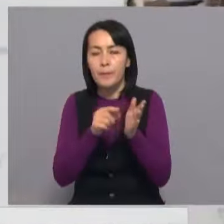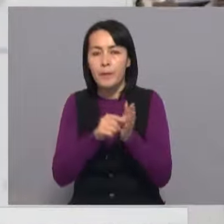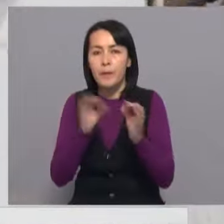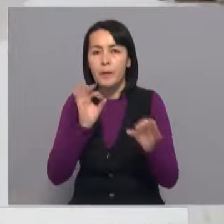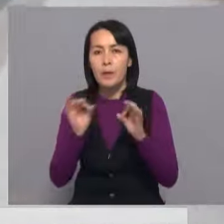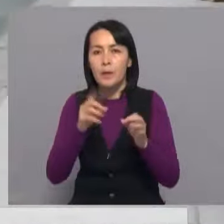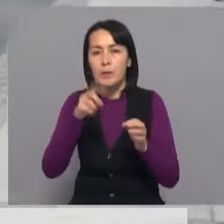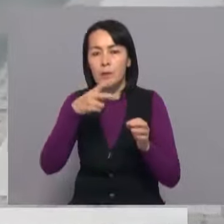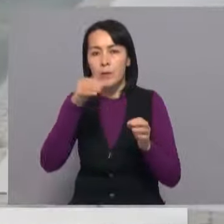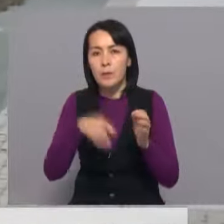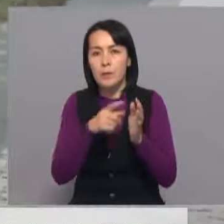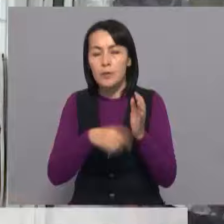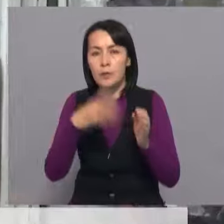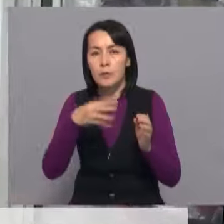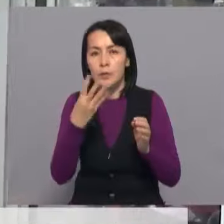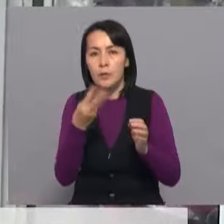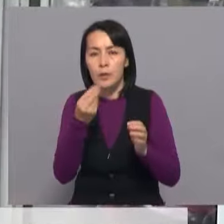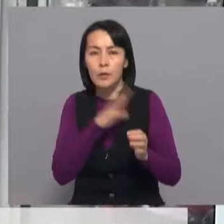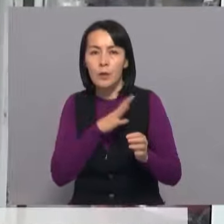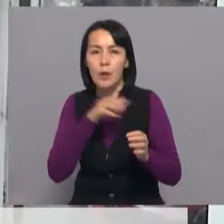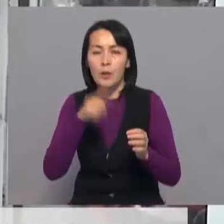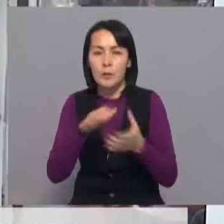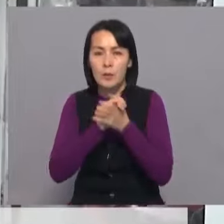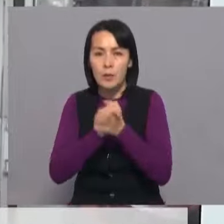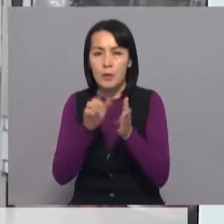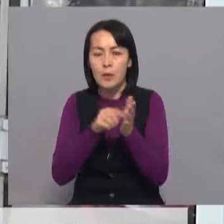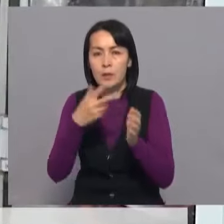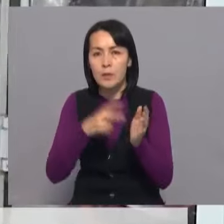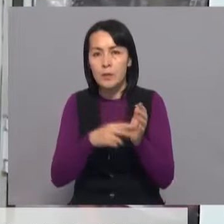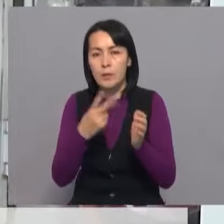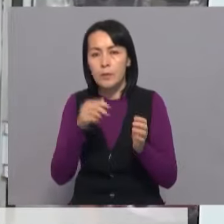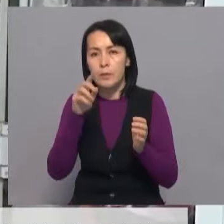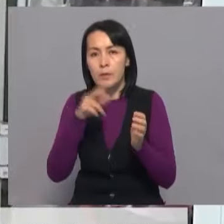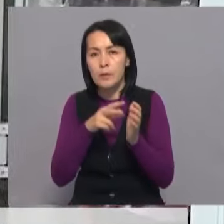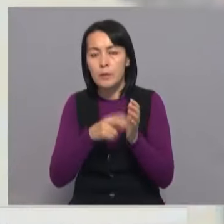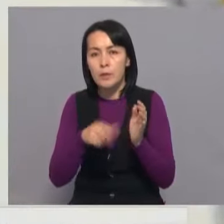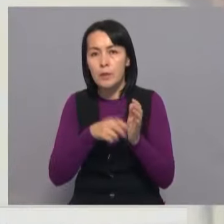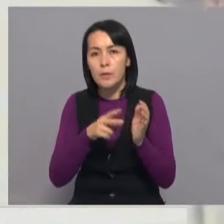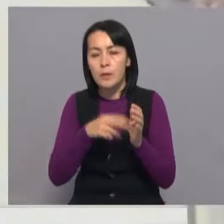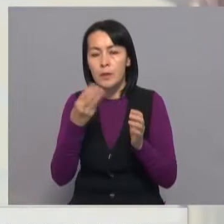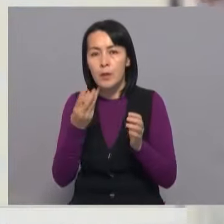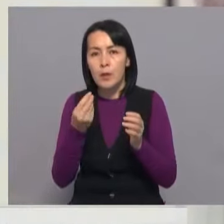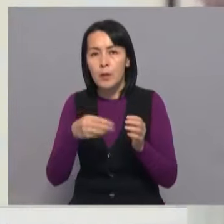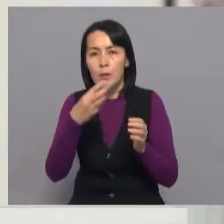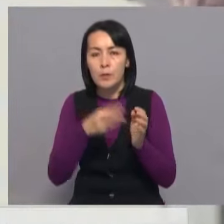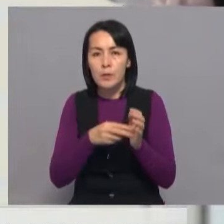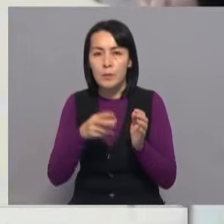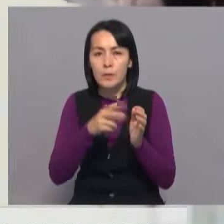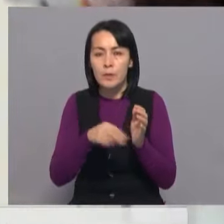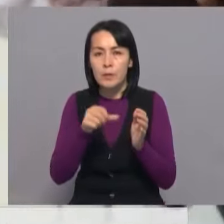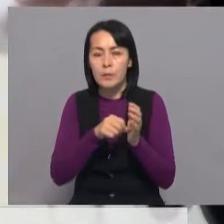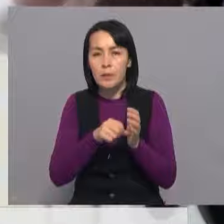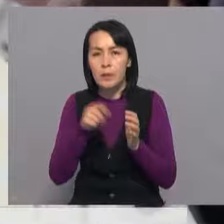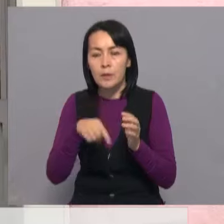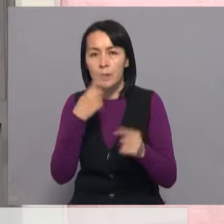мөлшері 120,744 теңге болды. Оның ішінде ынтымақты зейнетақы 82,868 теңге, базалық зейнетақы 37,876